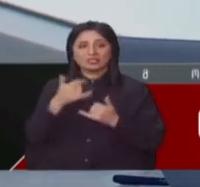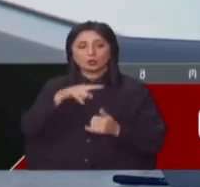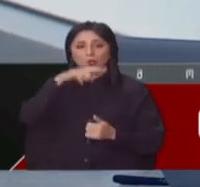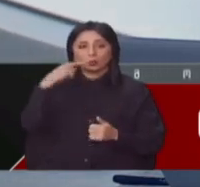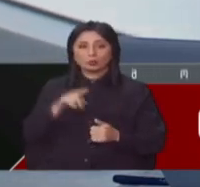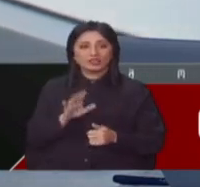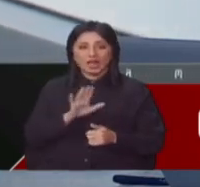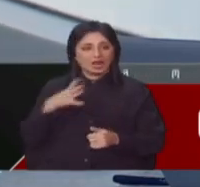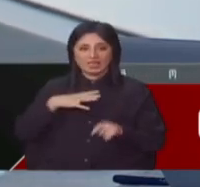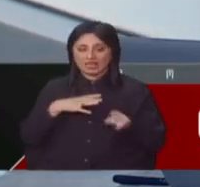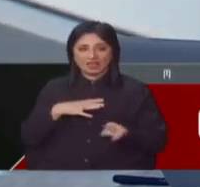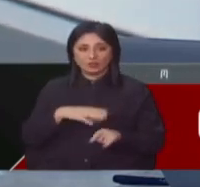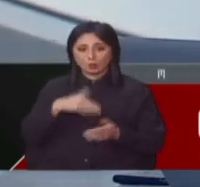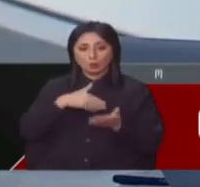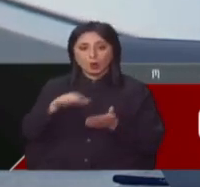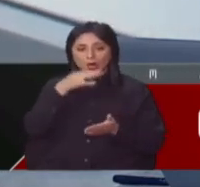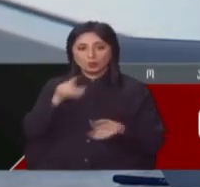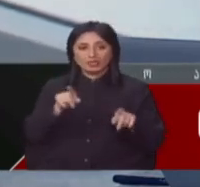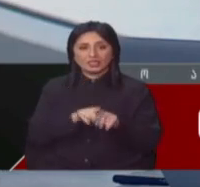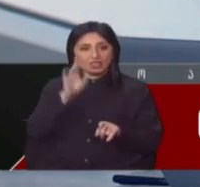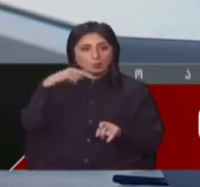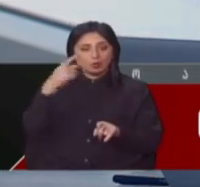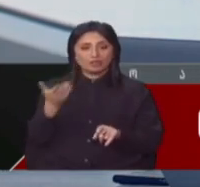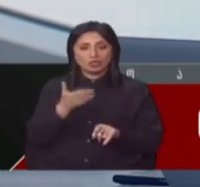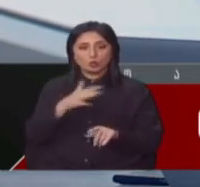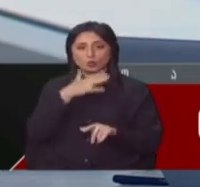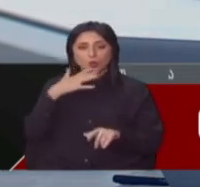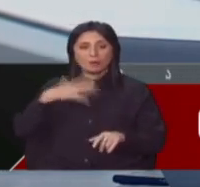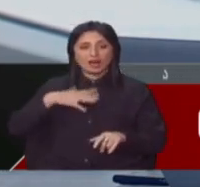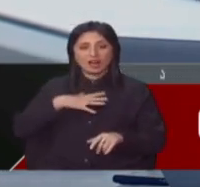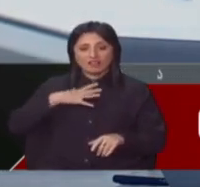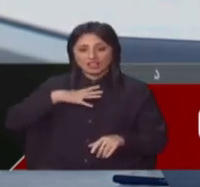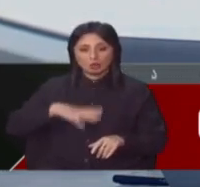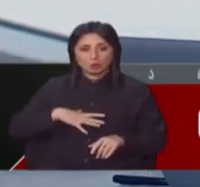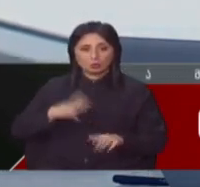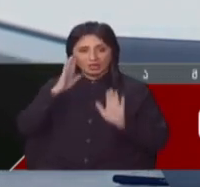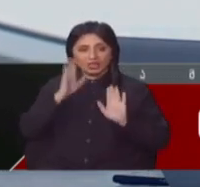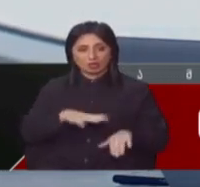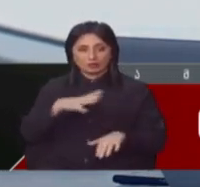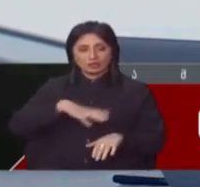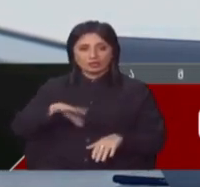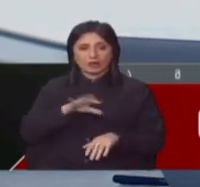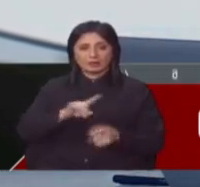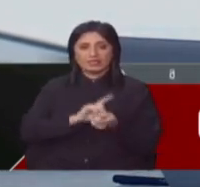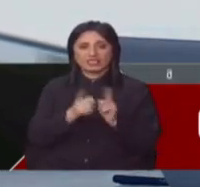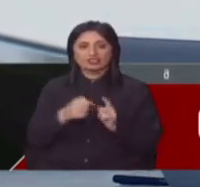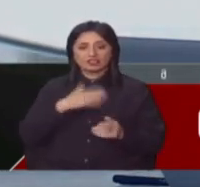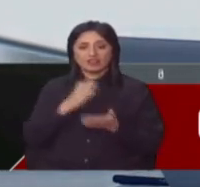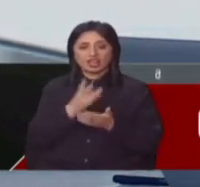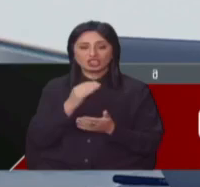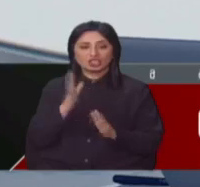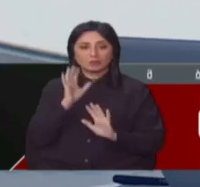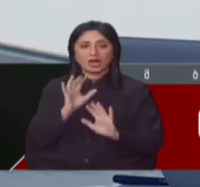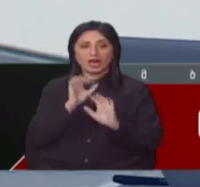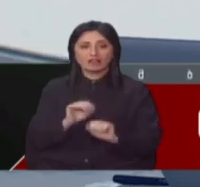რუსეთს და არა საქართველოს. უარი უთხრათ ისეთ მომავალს, რომელშიც უამრავი ქართველი იძულებული იქნება დატოვოს ქვეყონა. ამის ნაცვლად ჩვენ გვაქვს შანსი